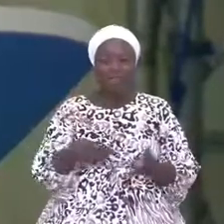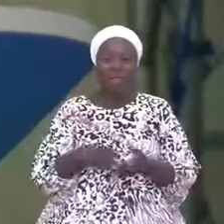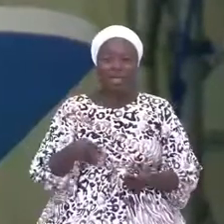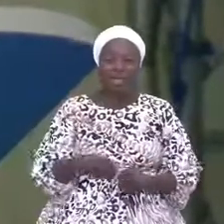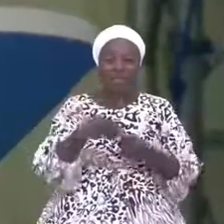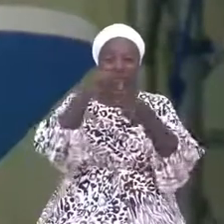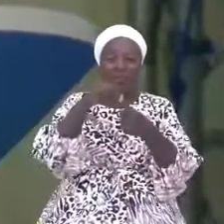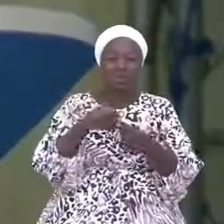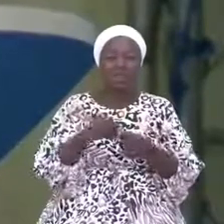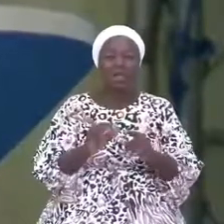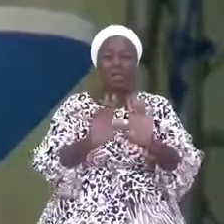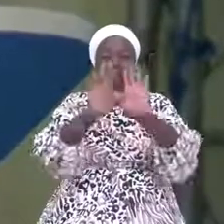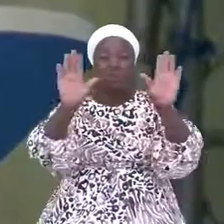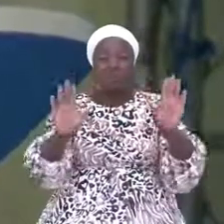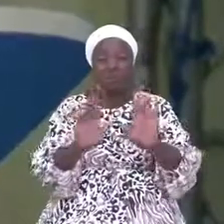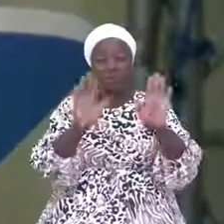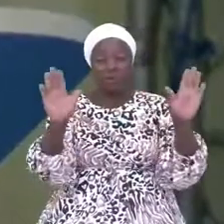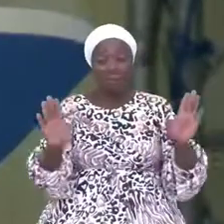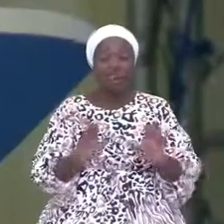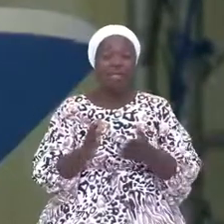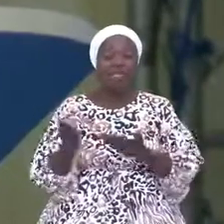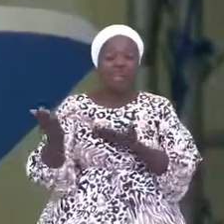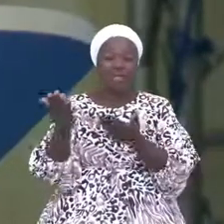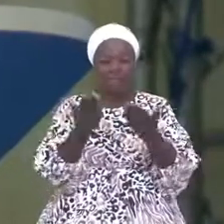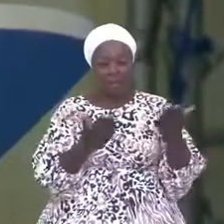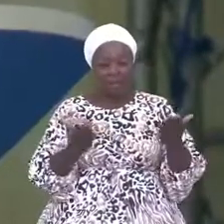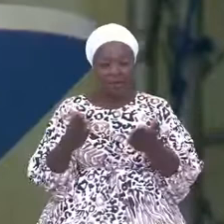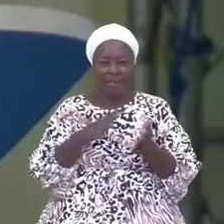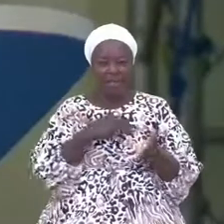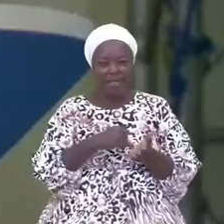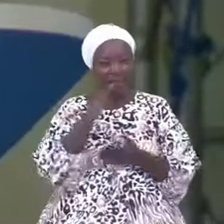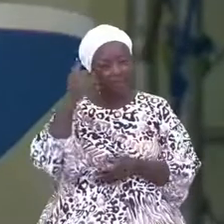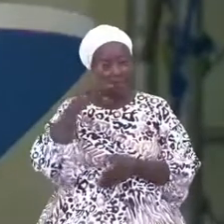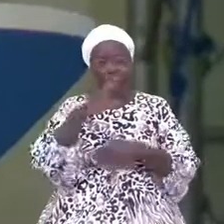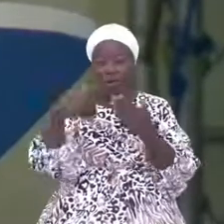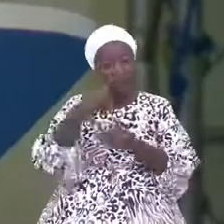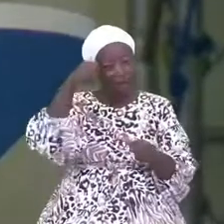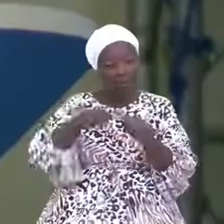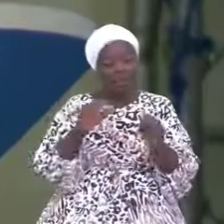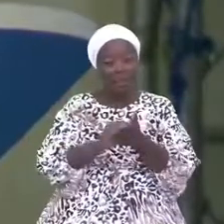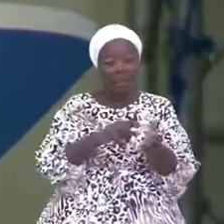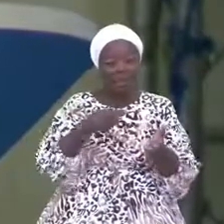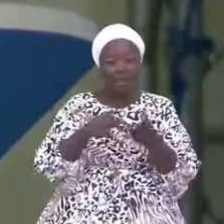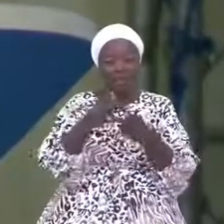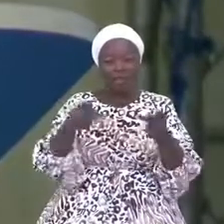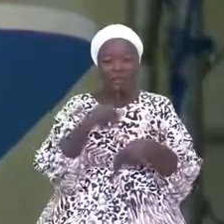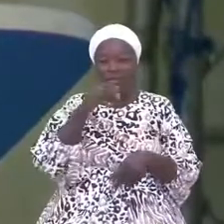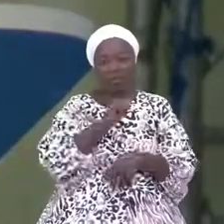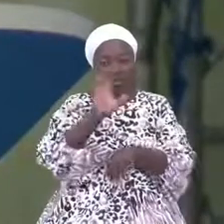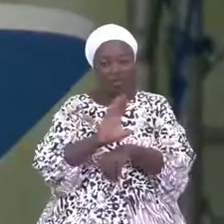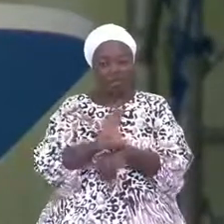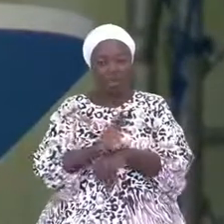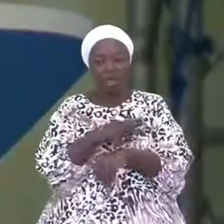Ce sera un culte d'adoration spécial, c'est pour tout le monde. Rappelez-vous, nous utilisons ce